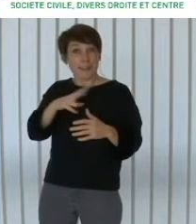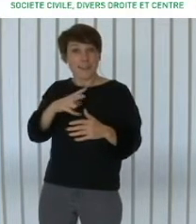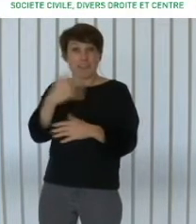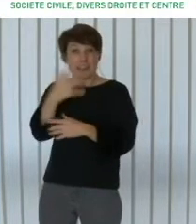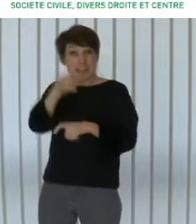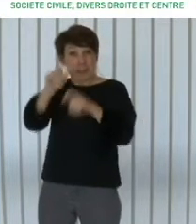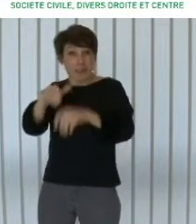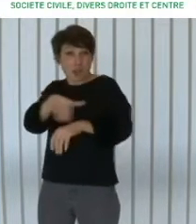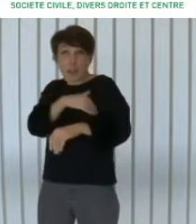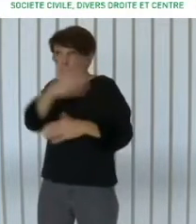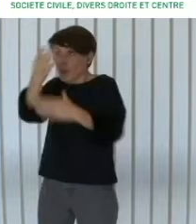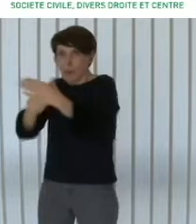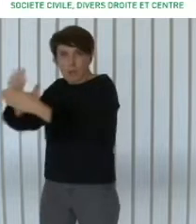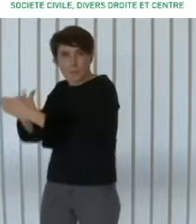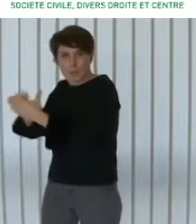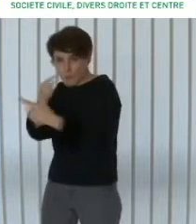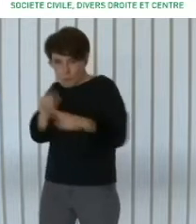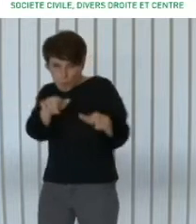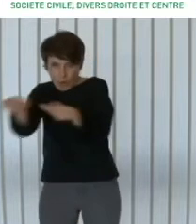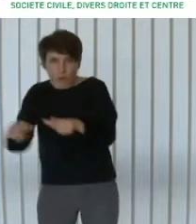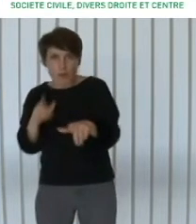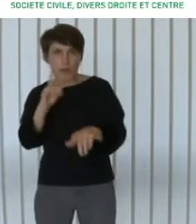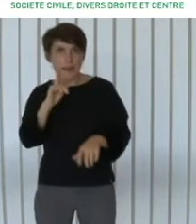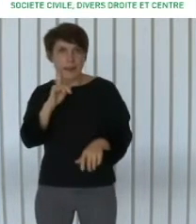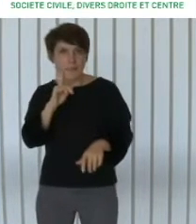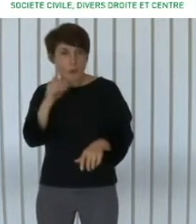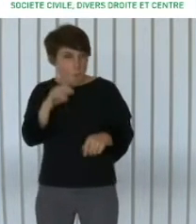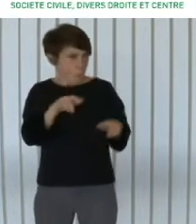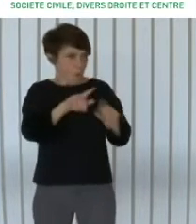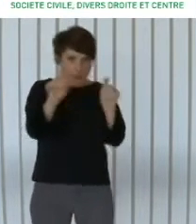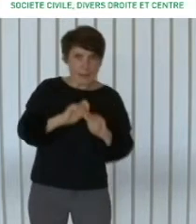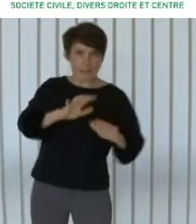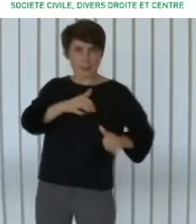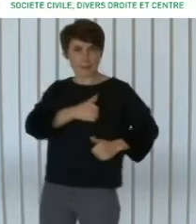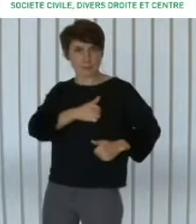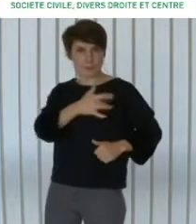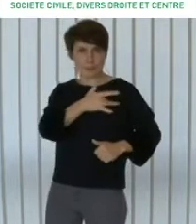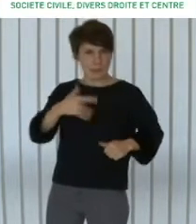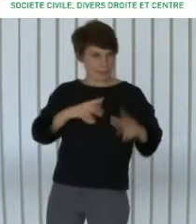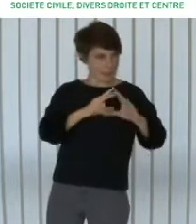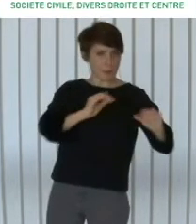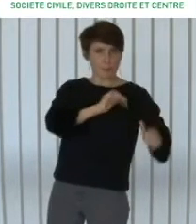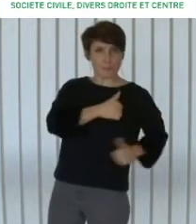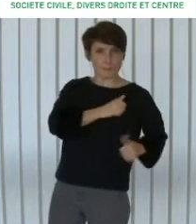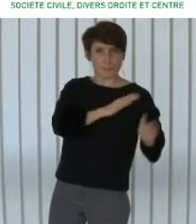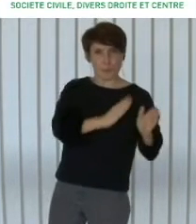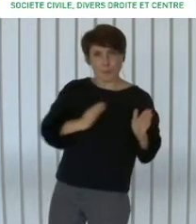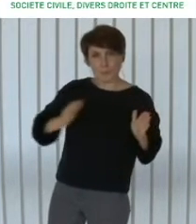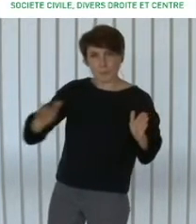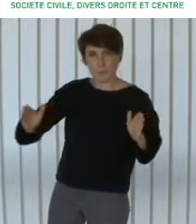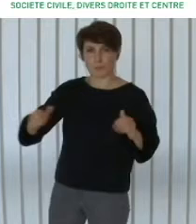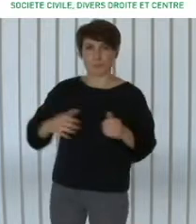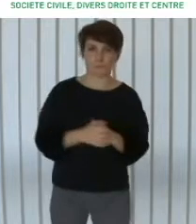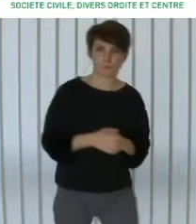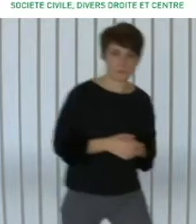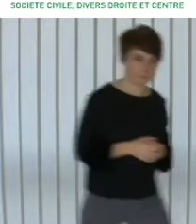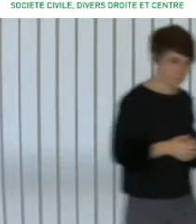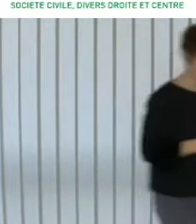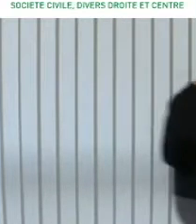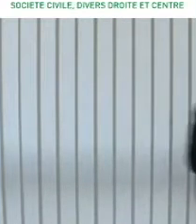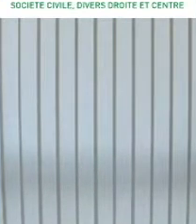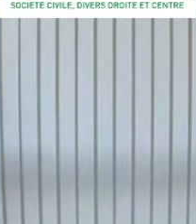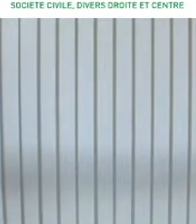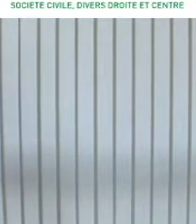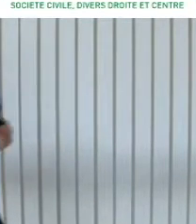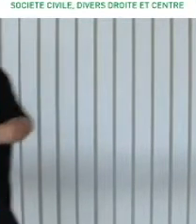garderie, périscolaire et cantine, pour respecter le protocole sanitaire. Votre plan école n'était qu'une simple